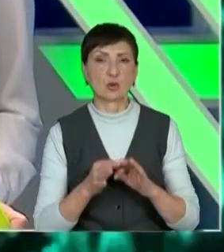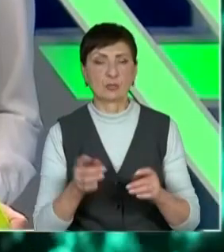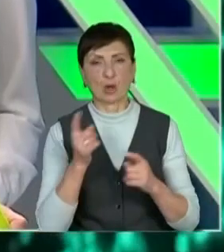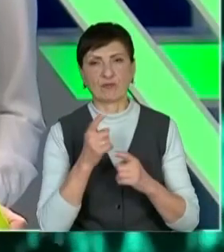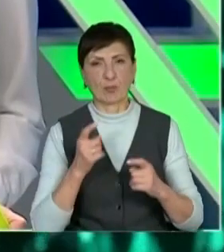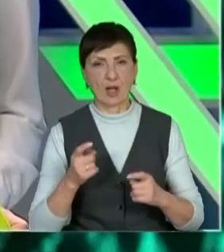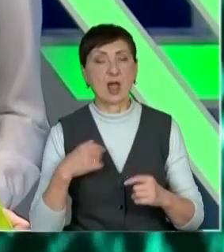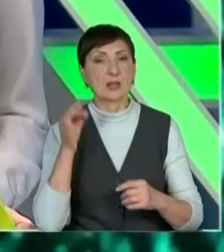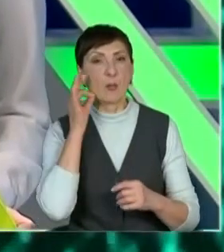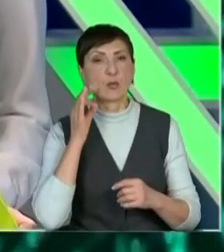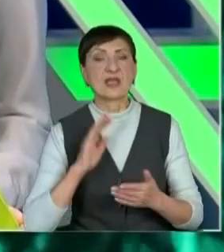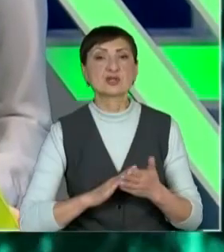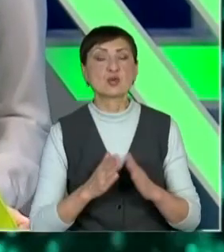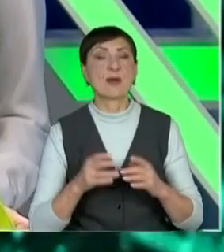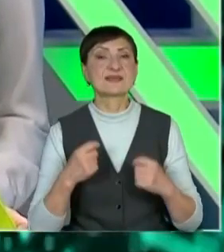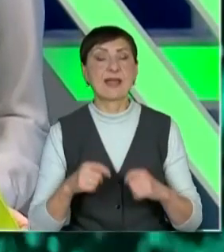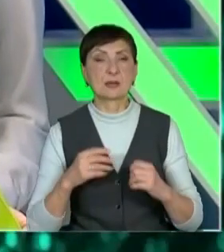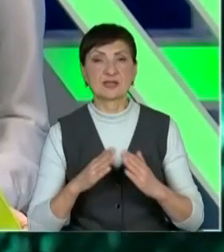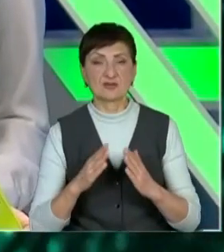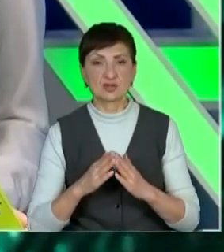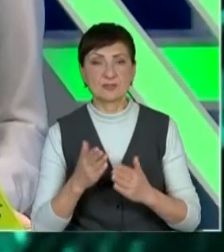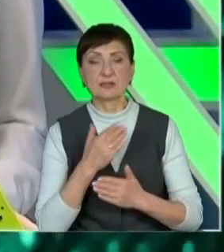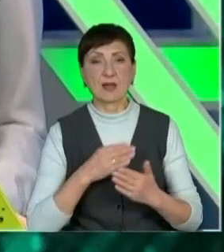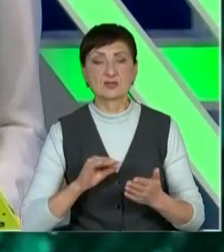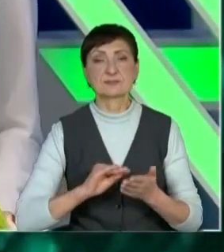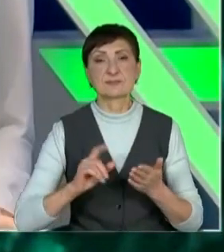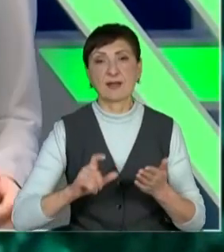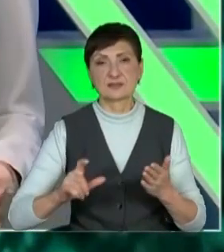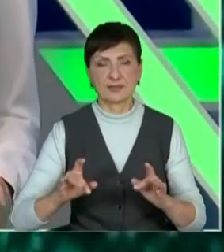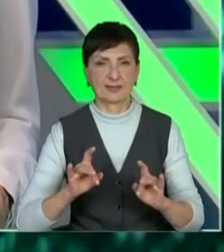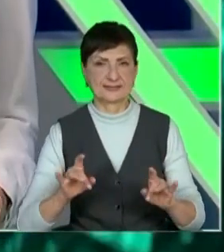информацию. А я напомню, с ситуацией на рынке недвижимости нас ознакомила моя коллега Алия Абитова.